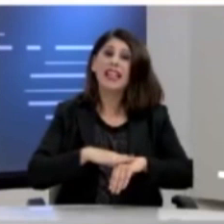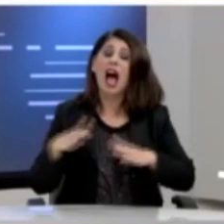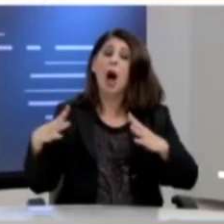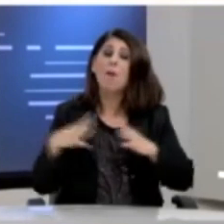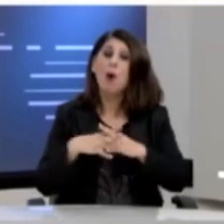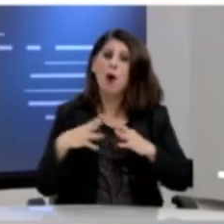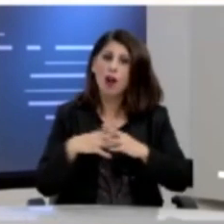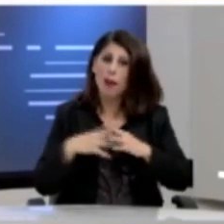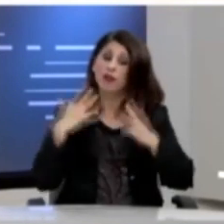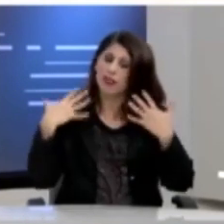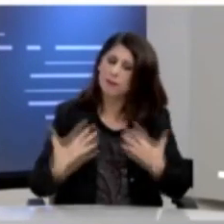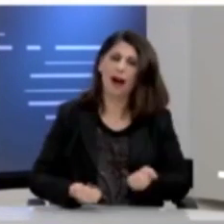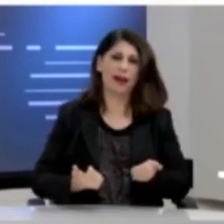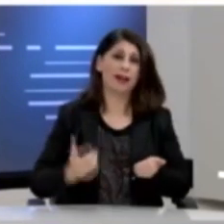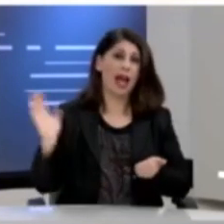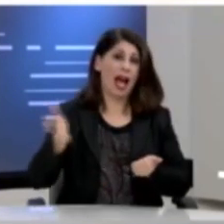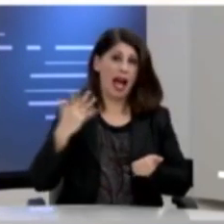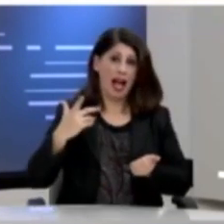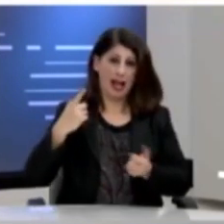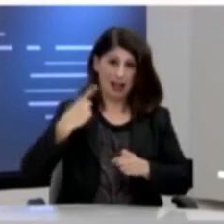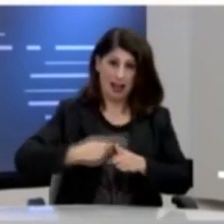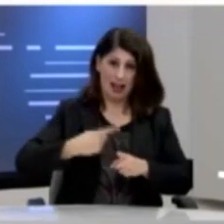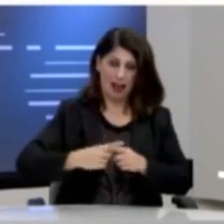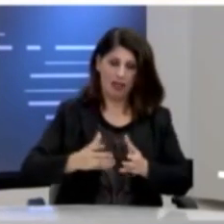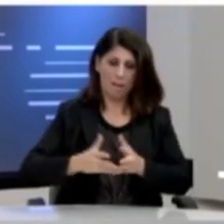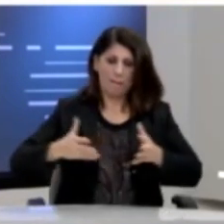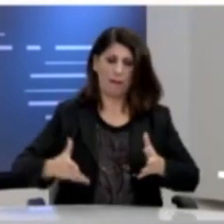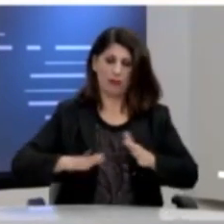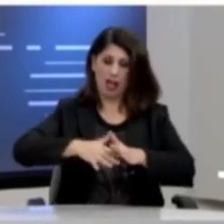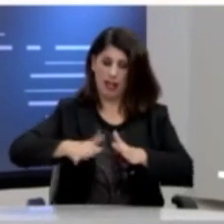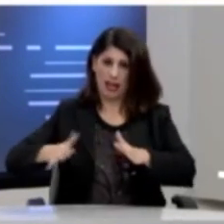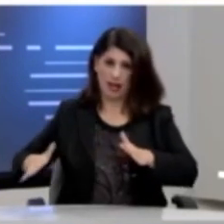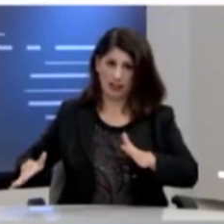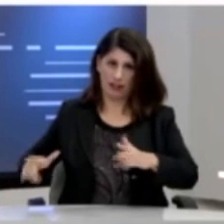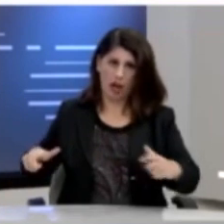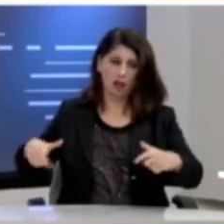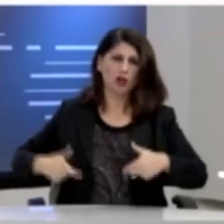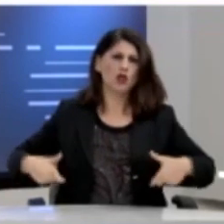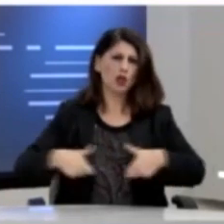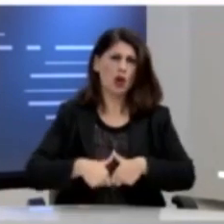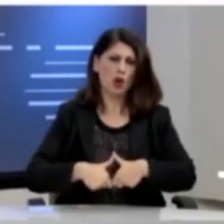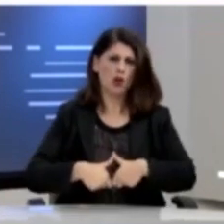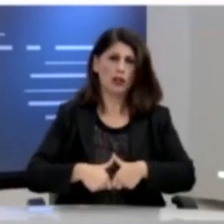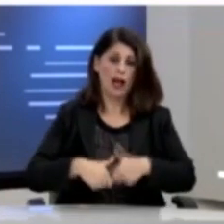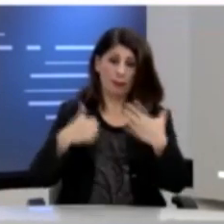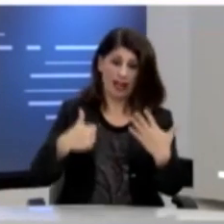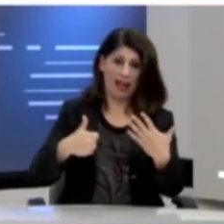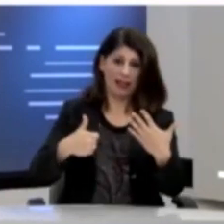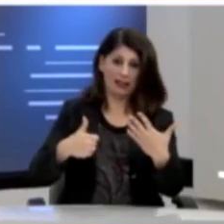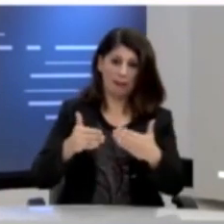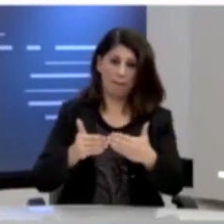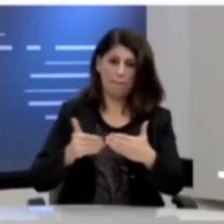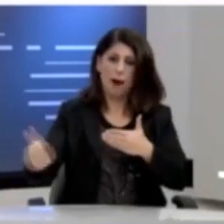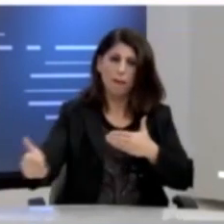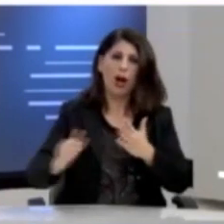περίπτωση που η Ελλάδα επεκτείνει την αιγιαλίτιδα ζώνη, τα χωρικά ύδατα από τα 6 στα 12 ναυτικά